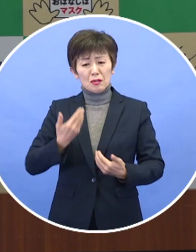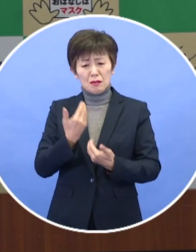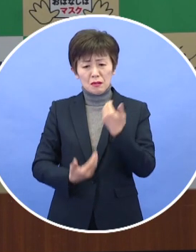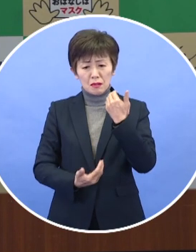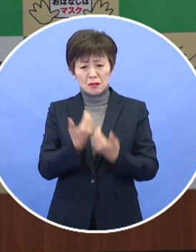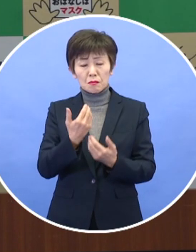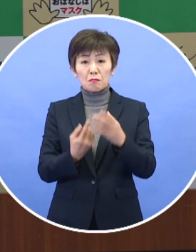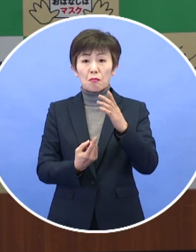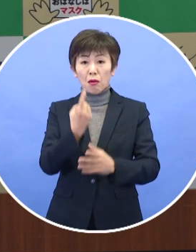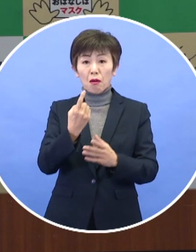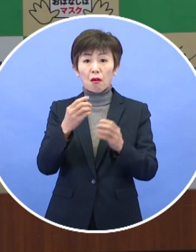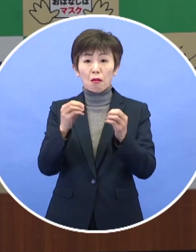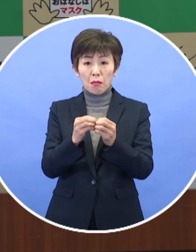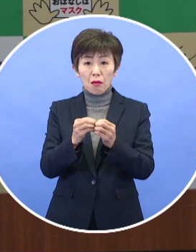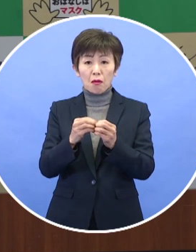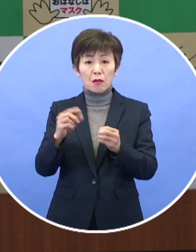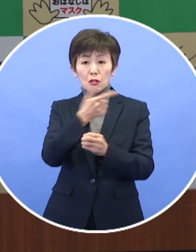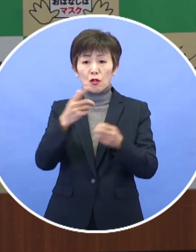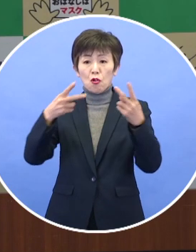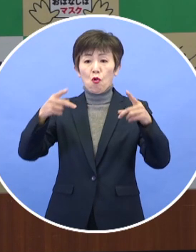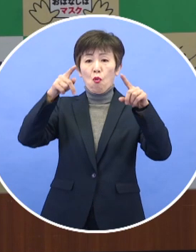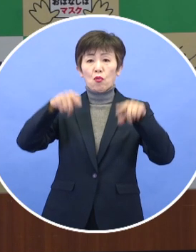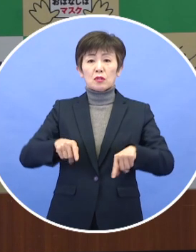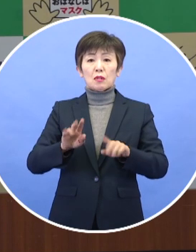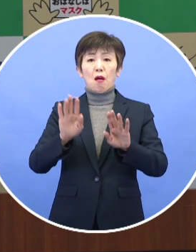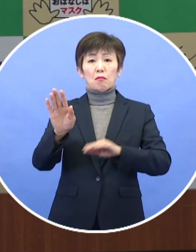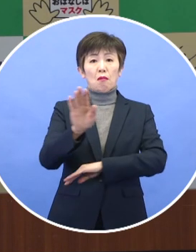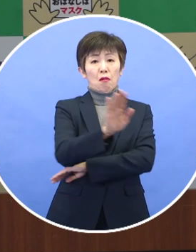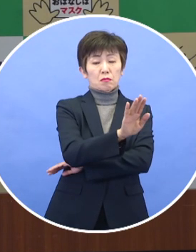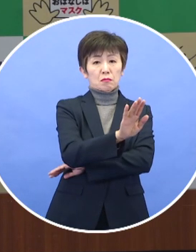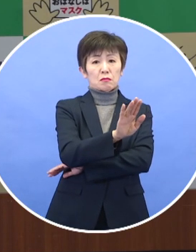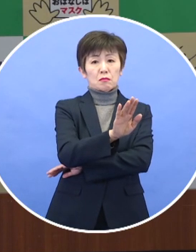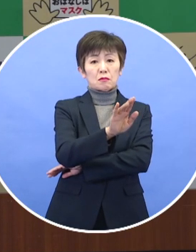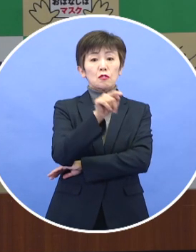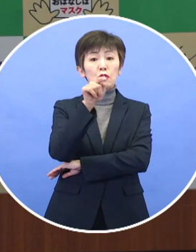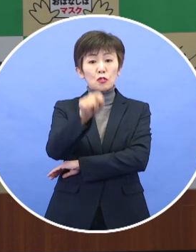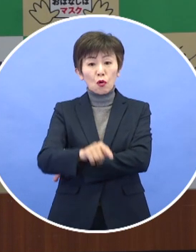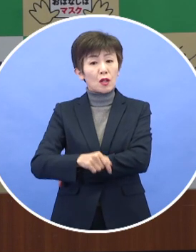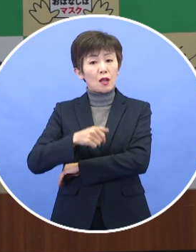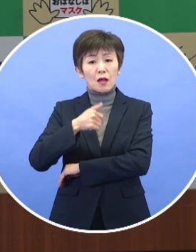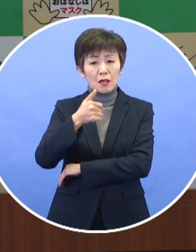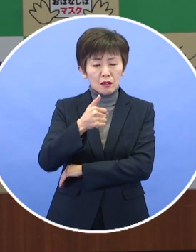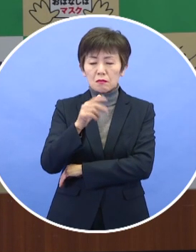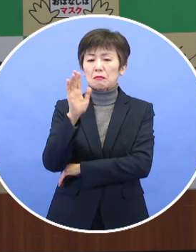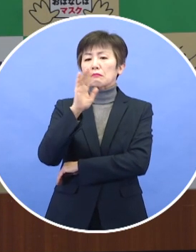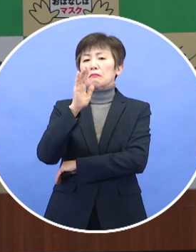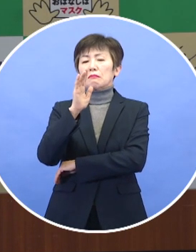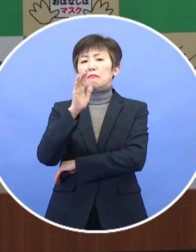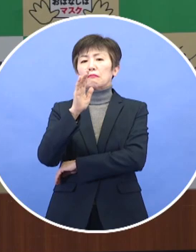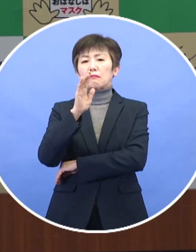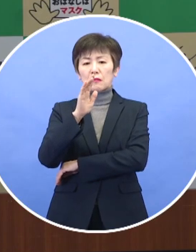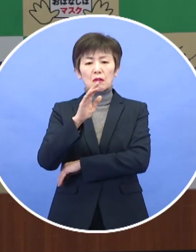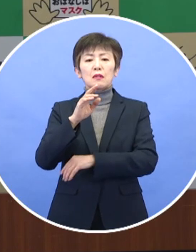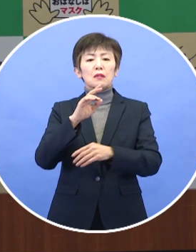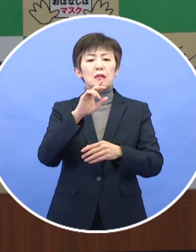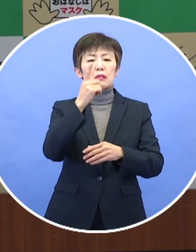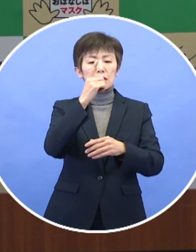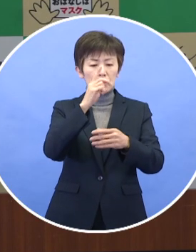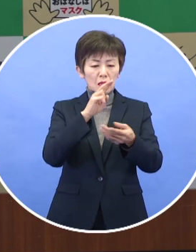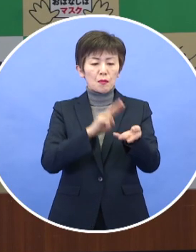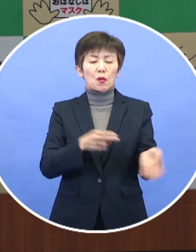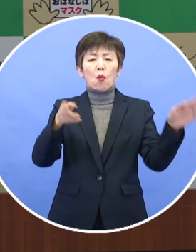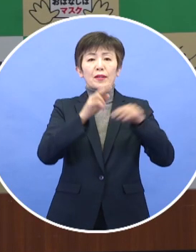た場合には、いろんな行事ごとがあると思いますけれども、行事に参加しないですぐに医療機関を受診していただきたいと思います